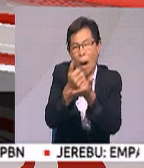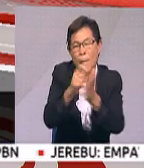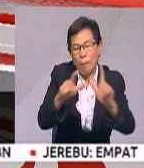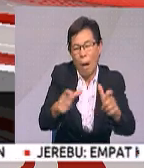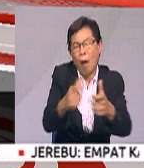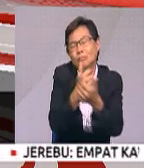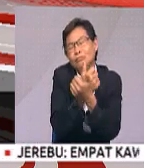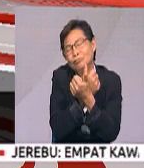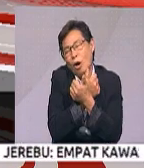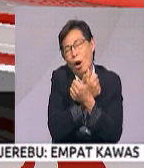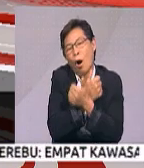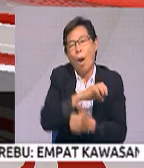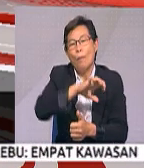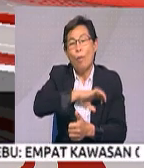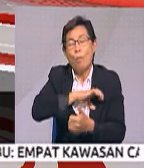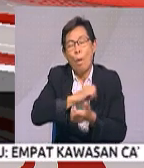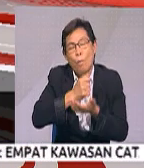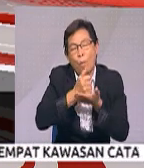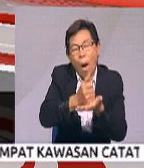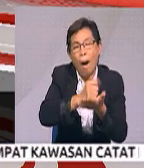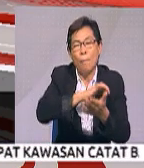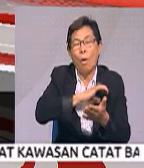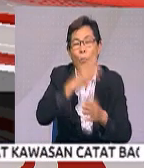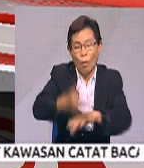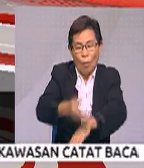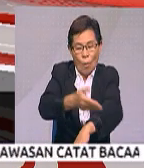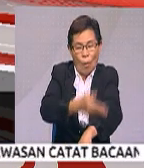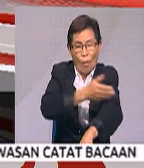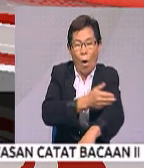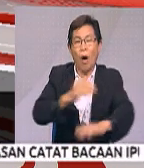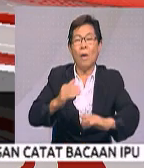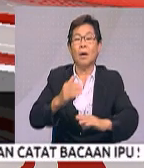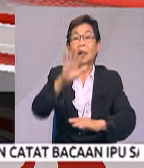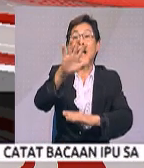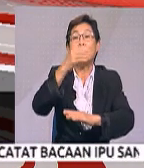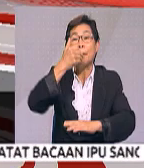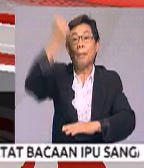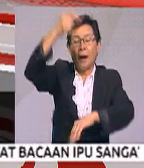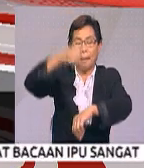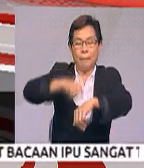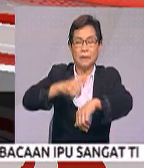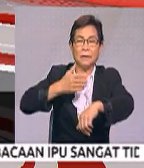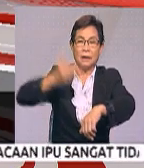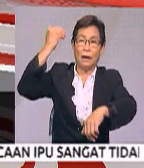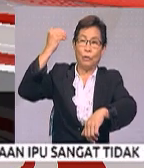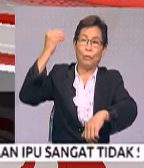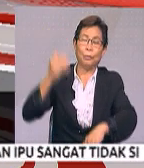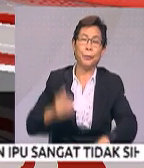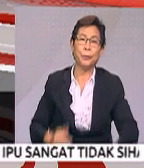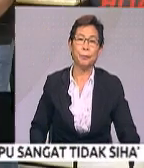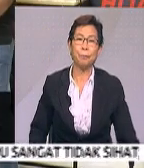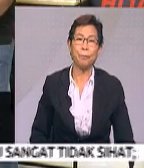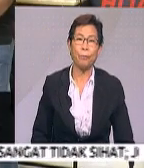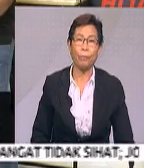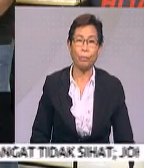pasukan kesayangannya Polis Diraja Malaysia PDRM memperbaiki kedudukan kelima terbaik musim lalu.